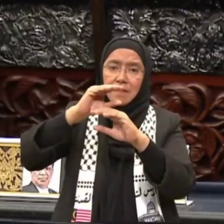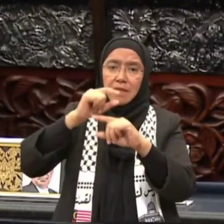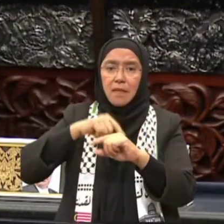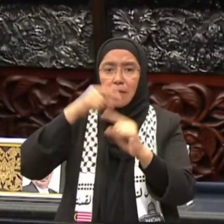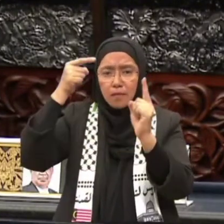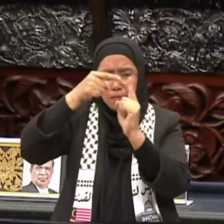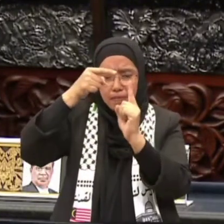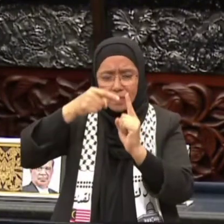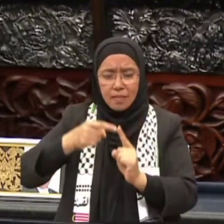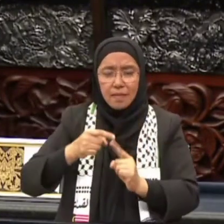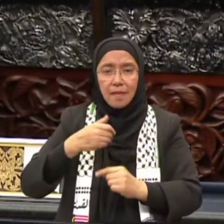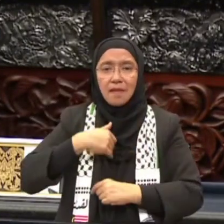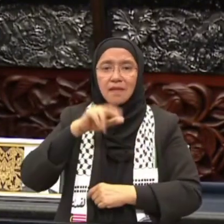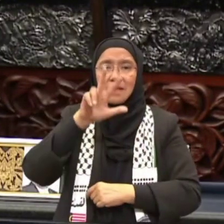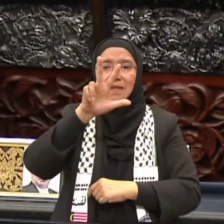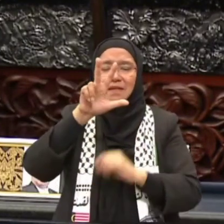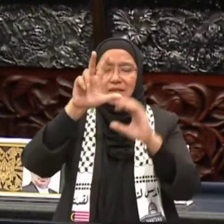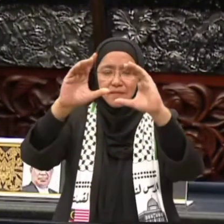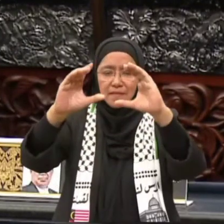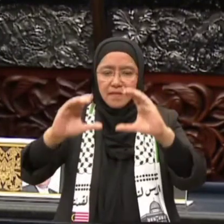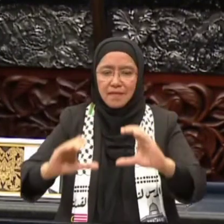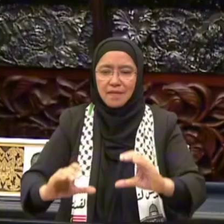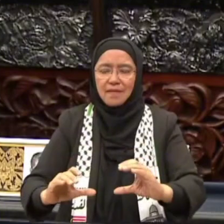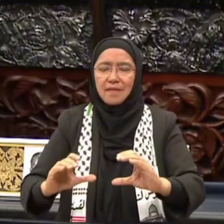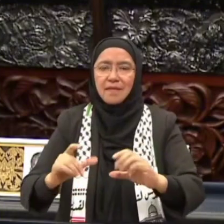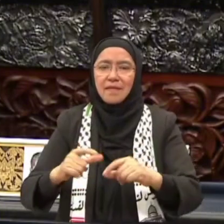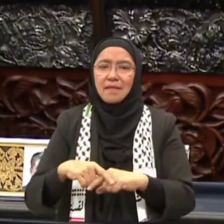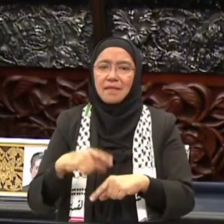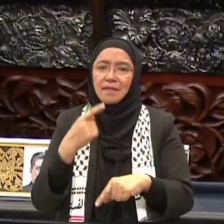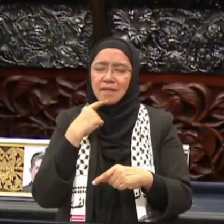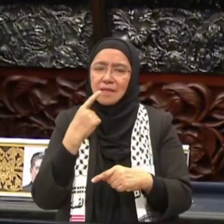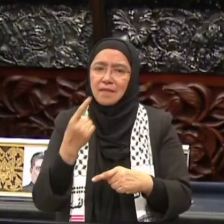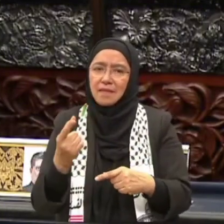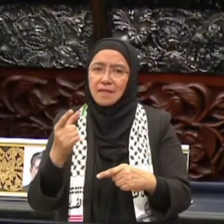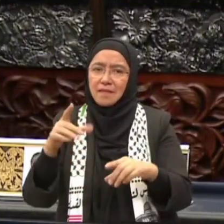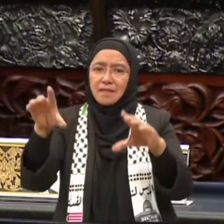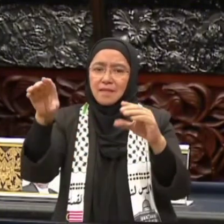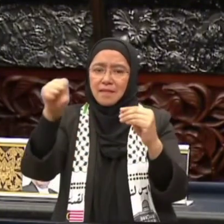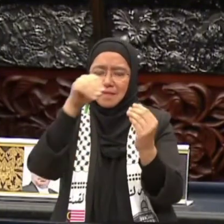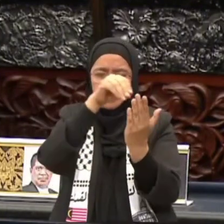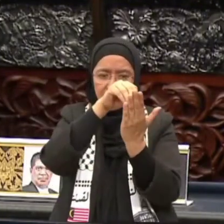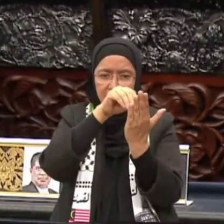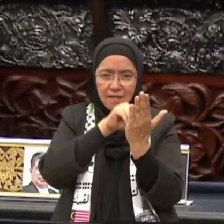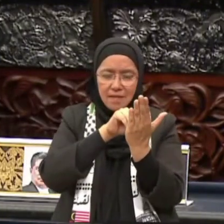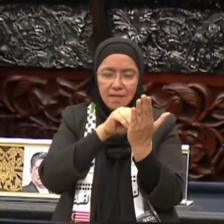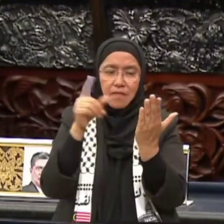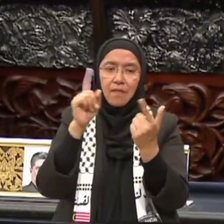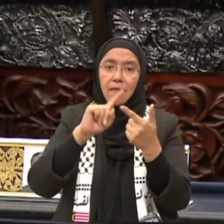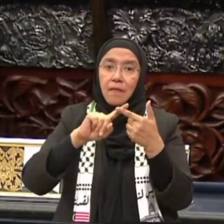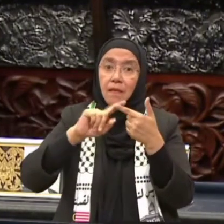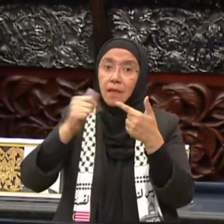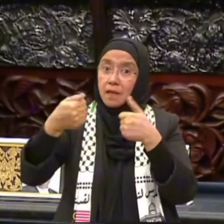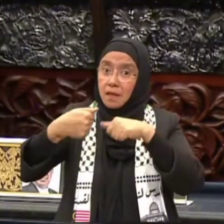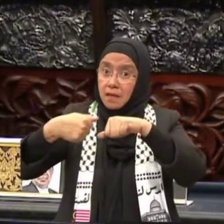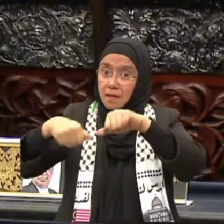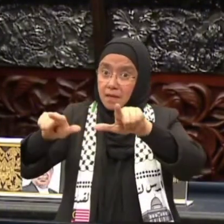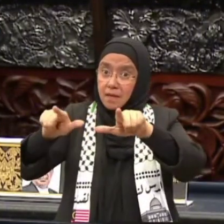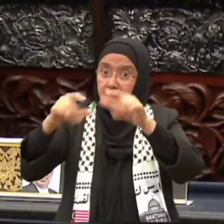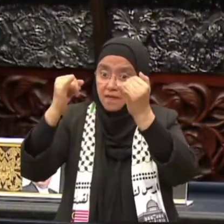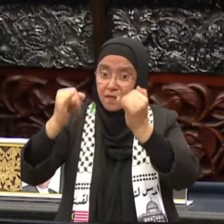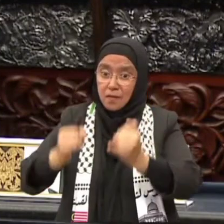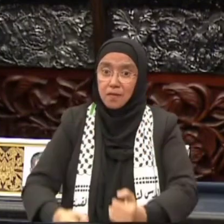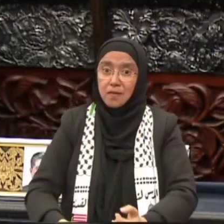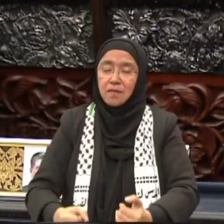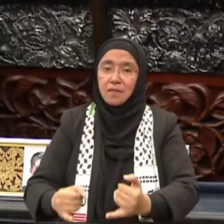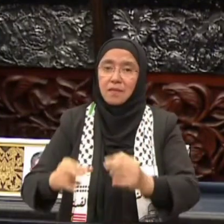dipertimbangkan. Sama ada mengikut kelayakan individu warga negara, sama ada mengikut kelayakan